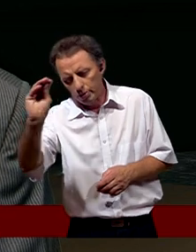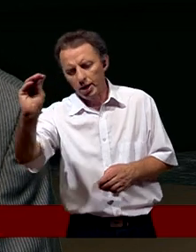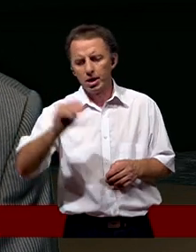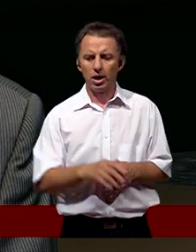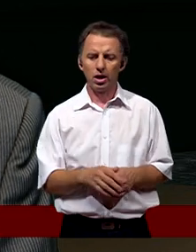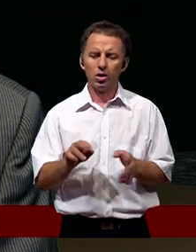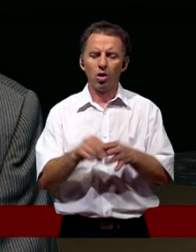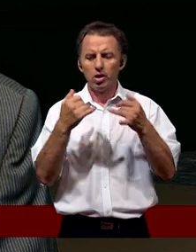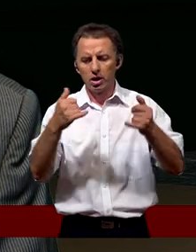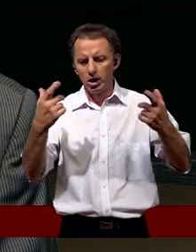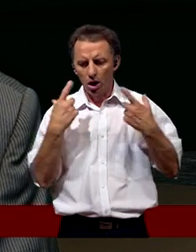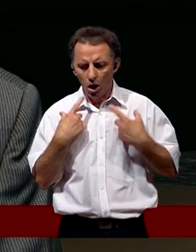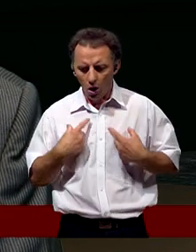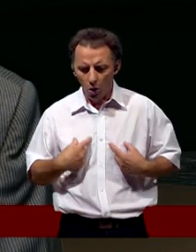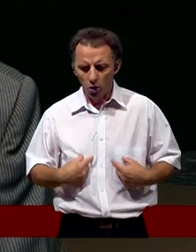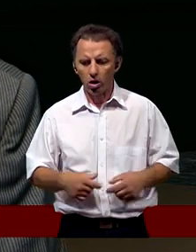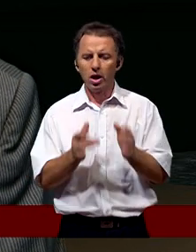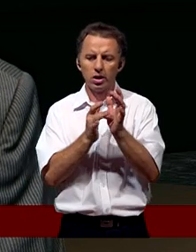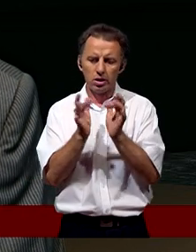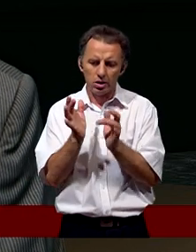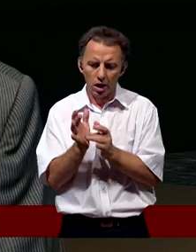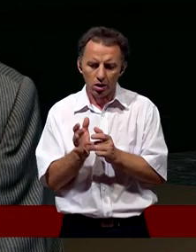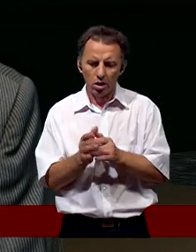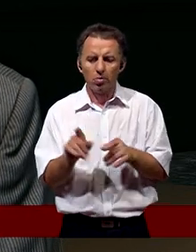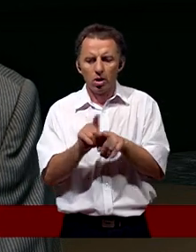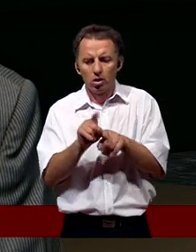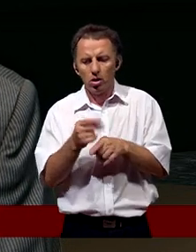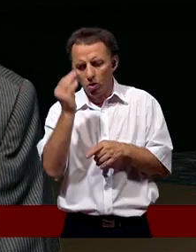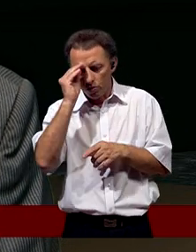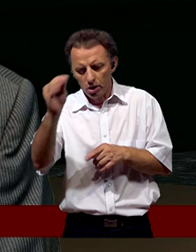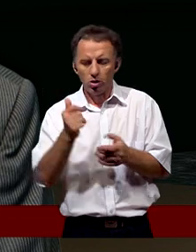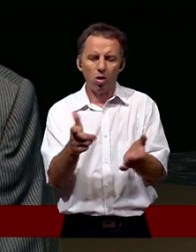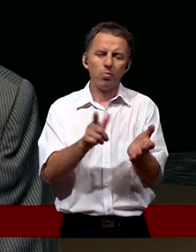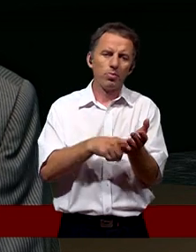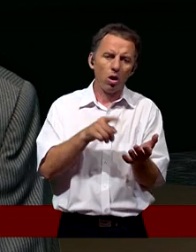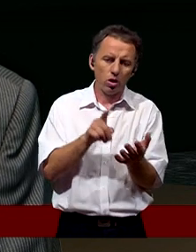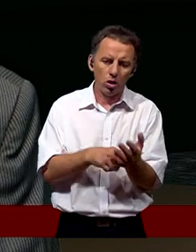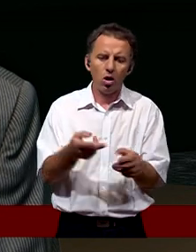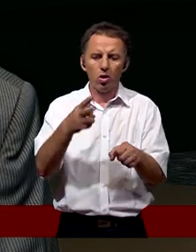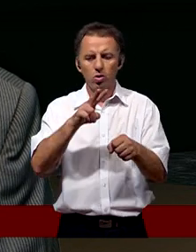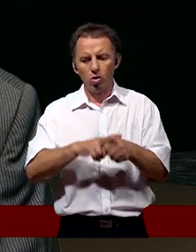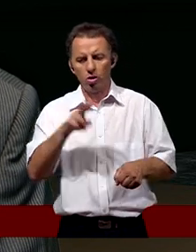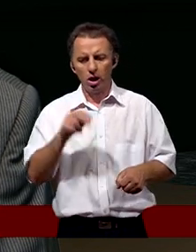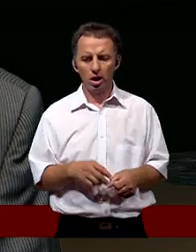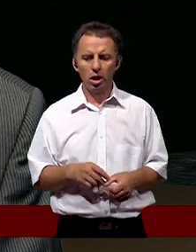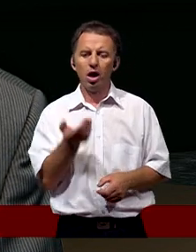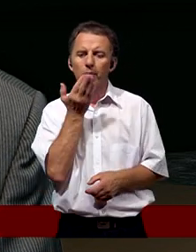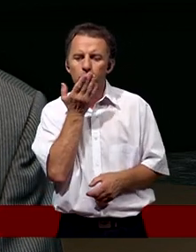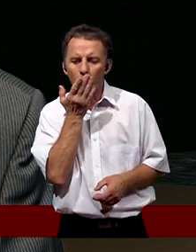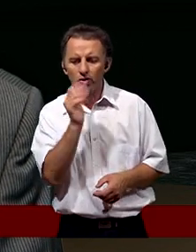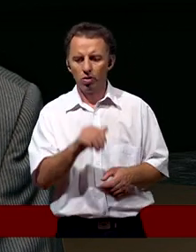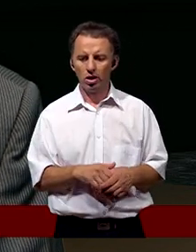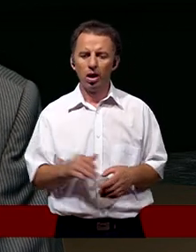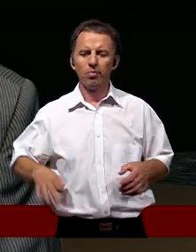uprzedzeniach do innych osób. No, Pan Jezus mógłby mieć takie chociażby w stosunku do Piotra, który